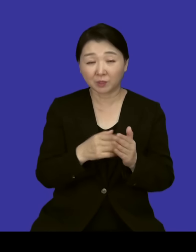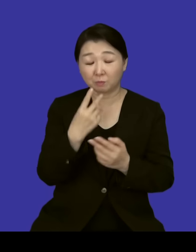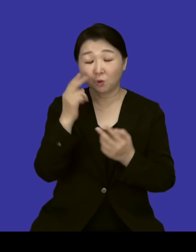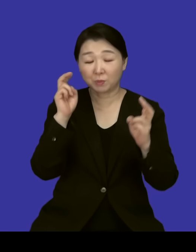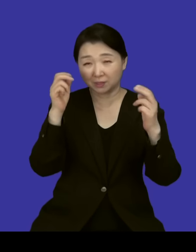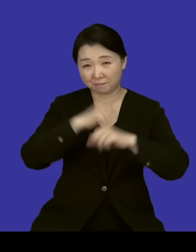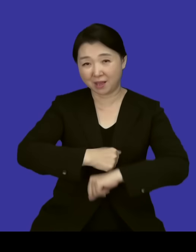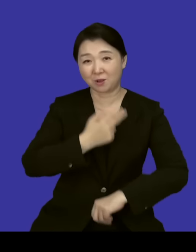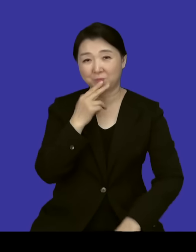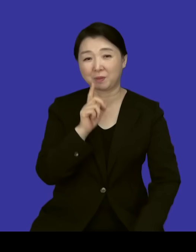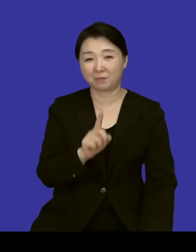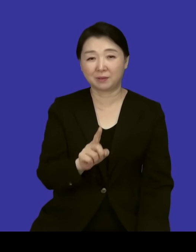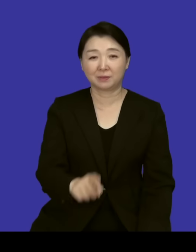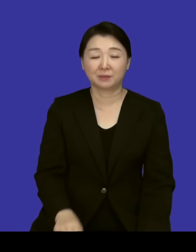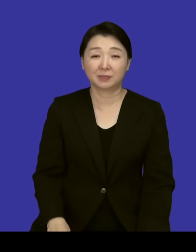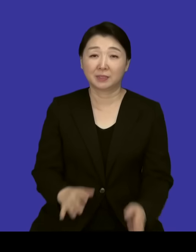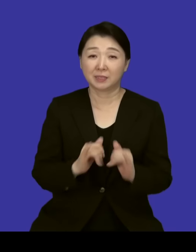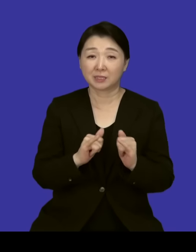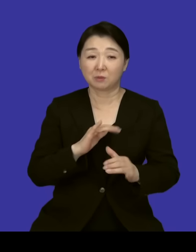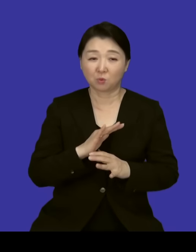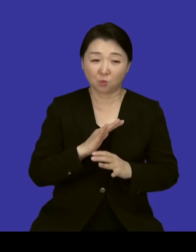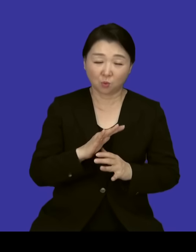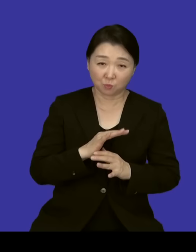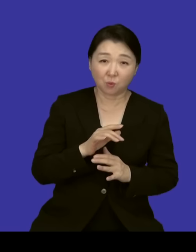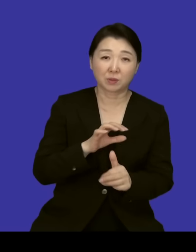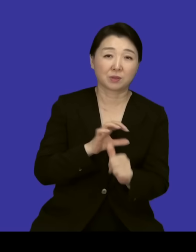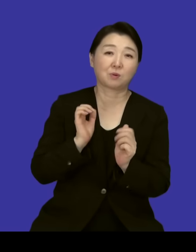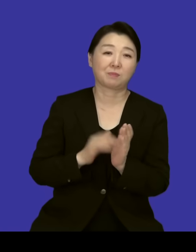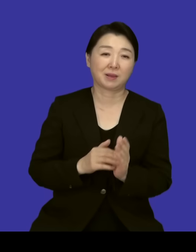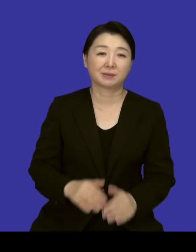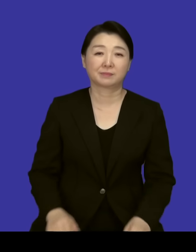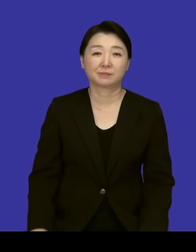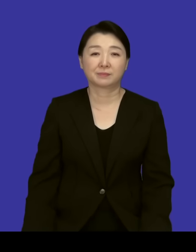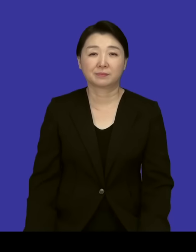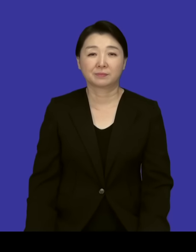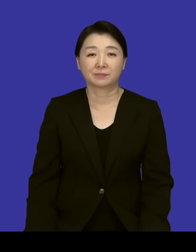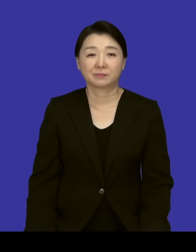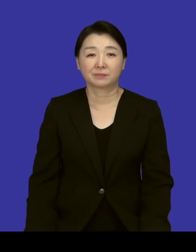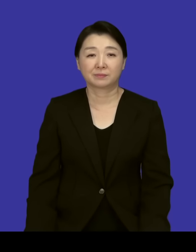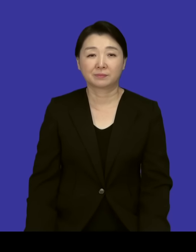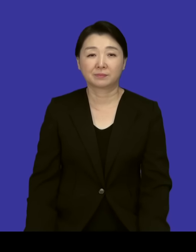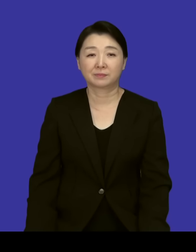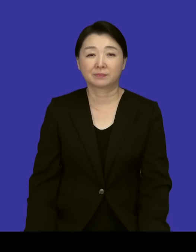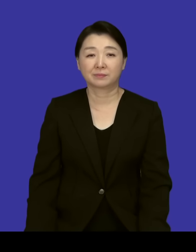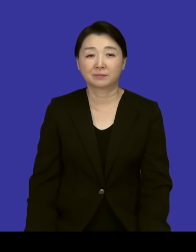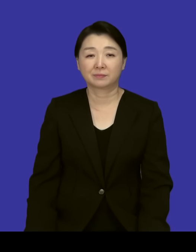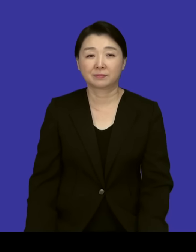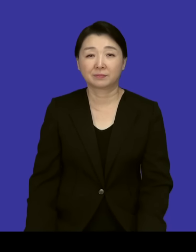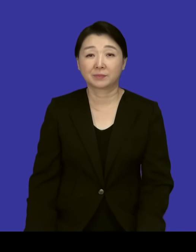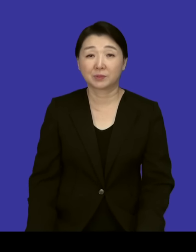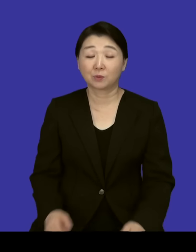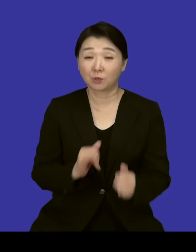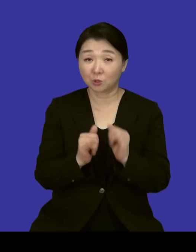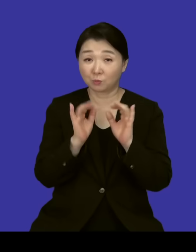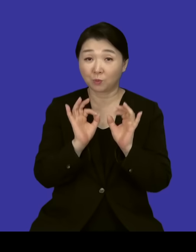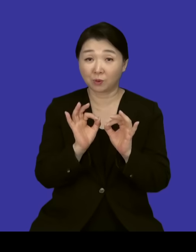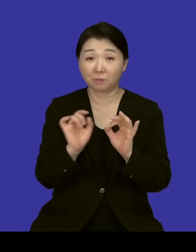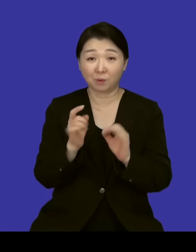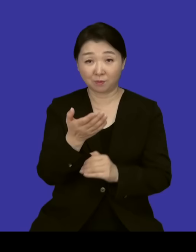않는다. 네. 인간이 그치. 가진 공포와 두려움을 이용한 맞습니다. 사업이기 때문에라고 항상 얘기를 했었죠. 어. 근데 인터뷰 보니까